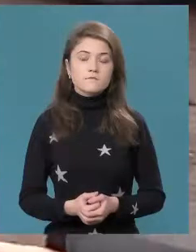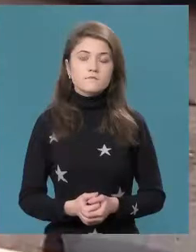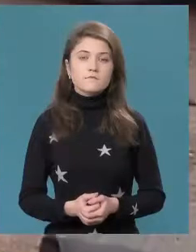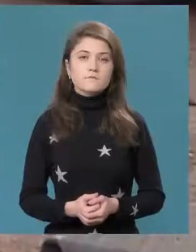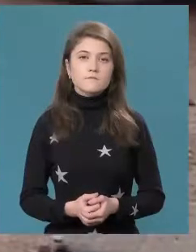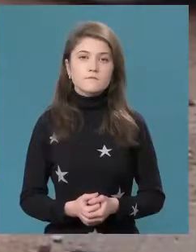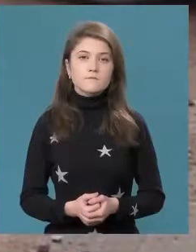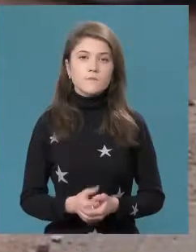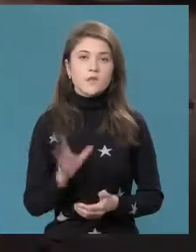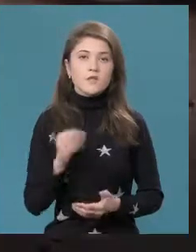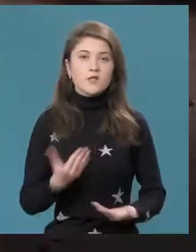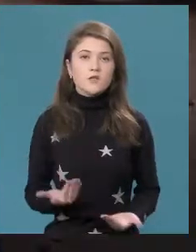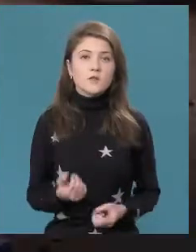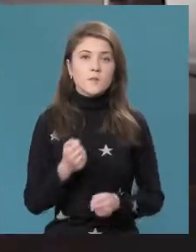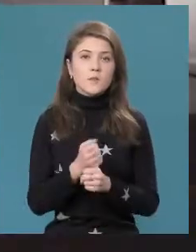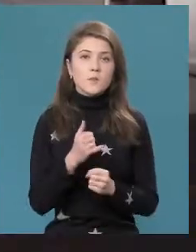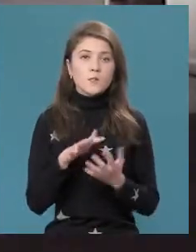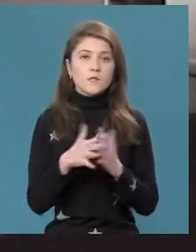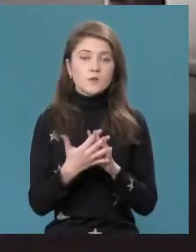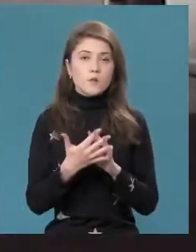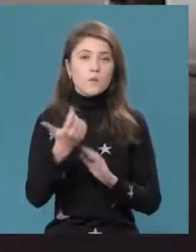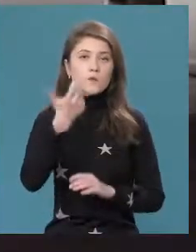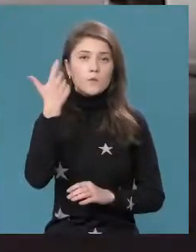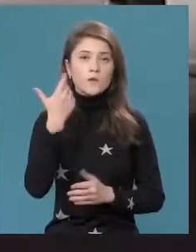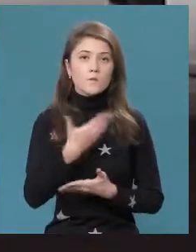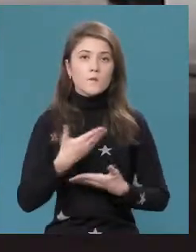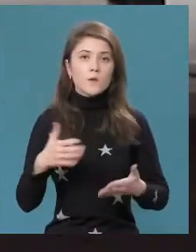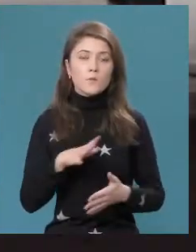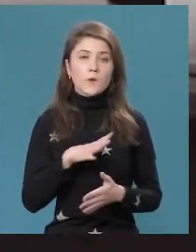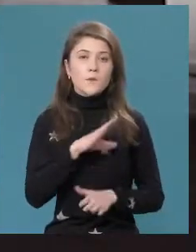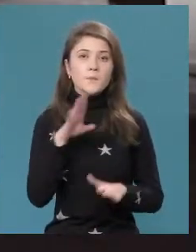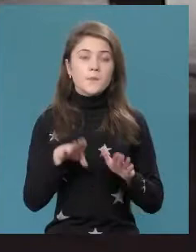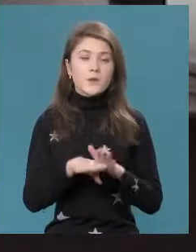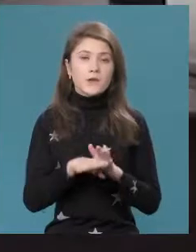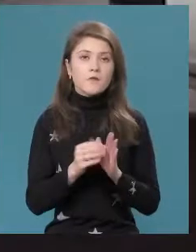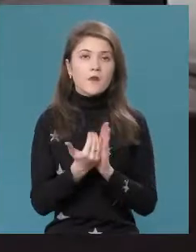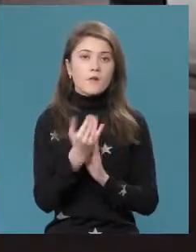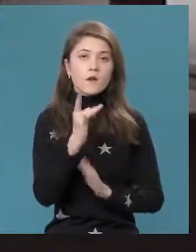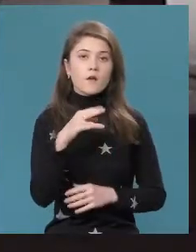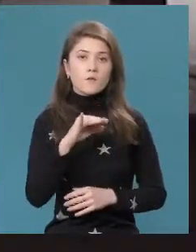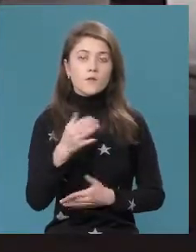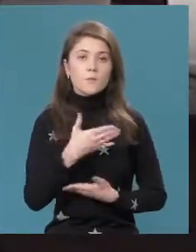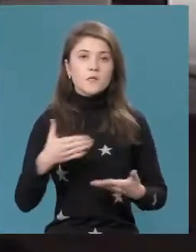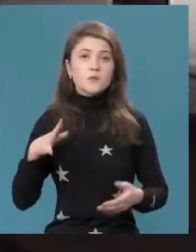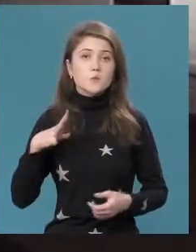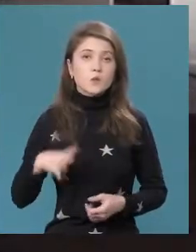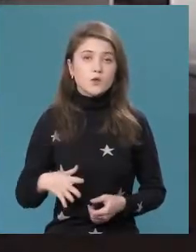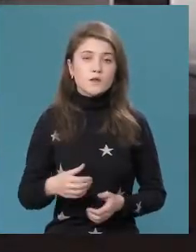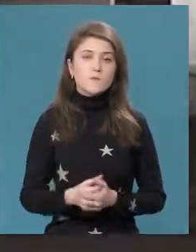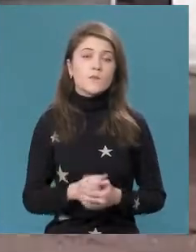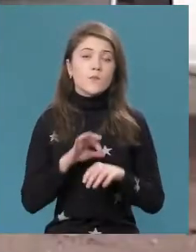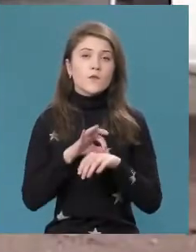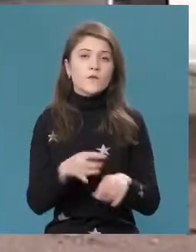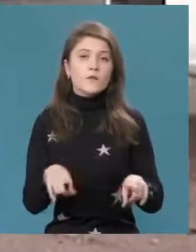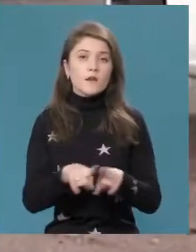Все життя працюю в сільському господарстві. Ми були під Верховною Радою, нас не почули. Ми змушені проводити такі